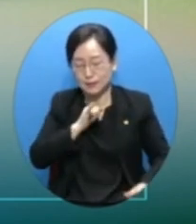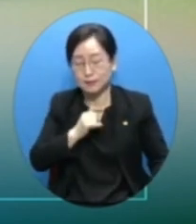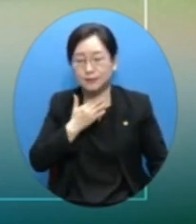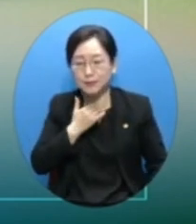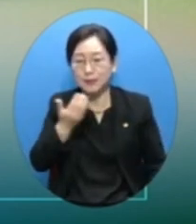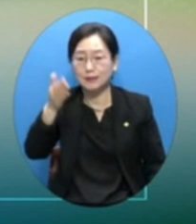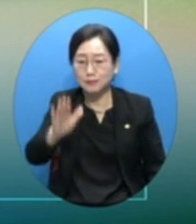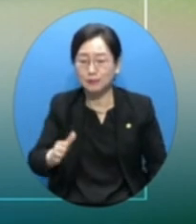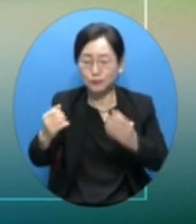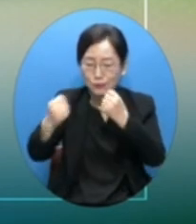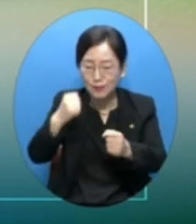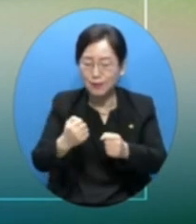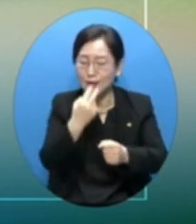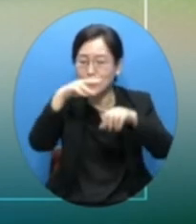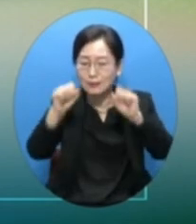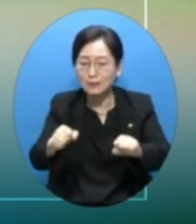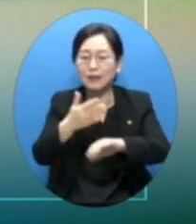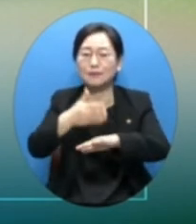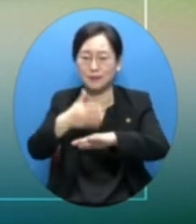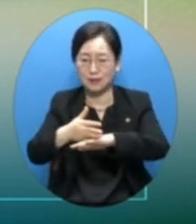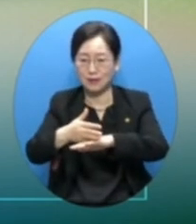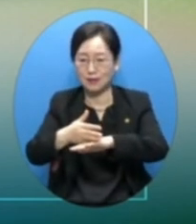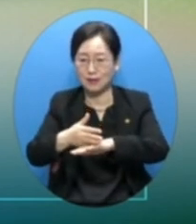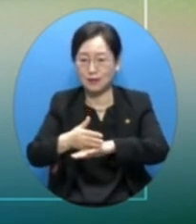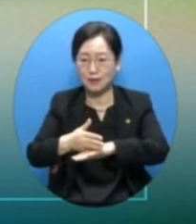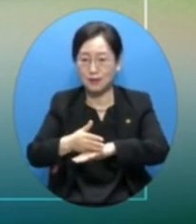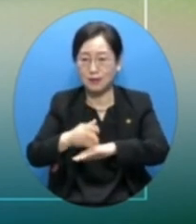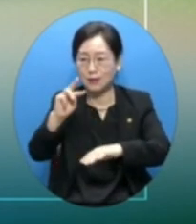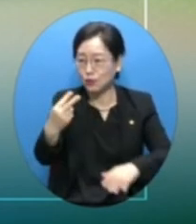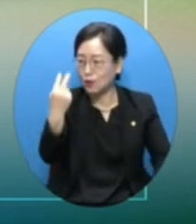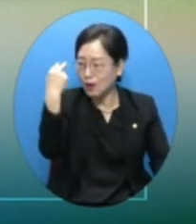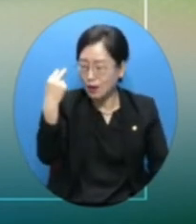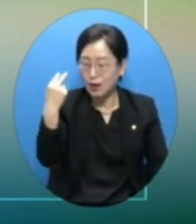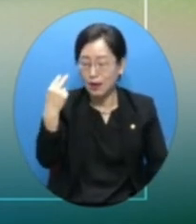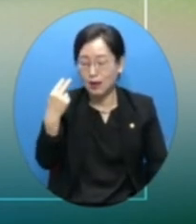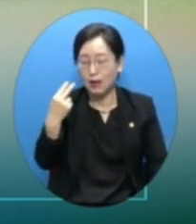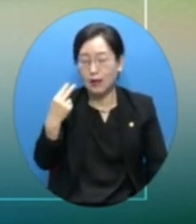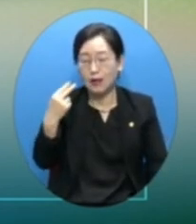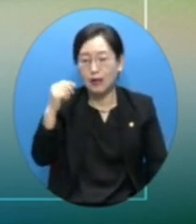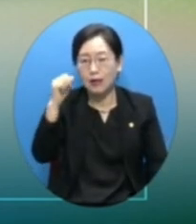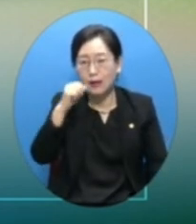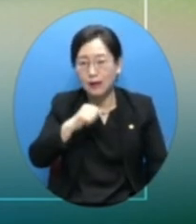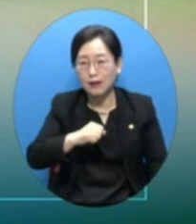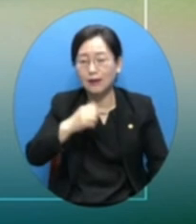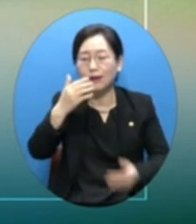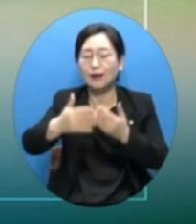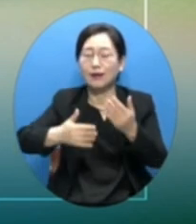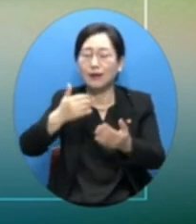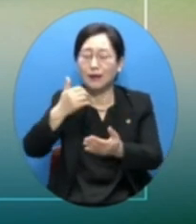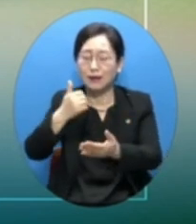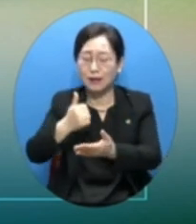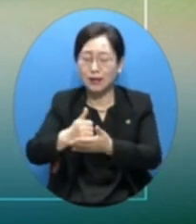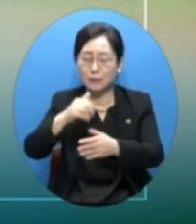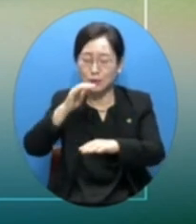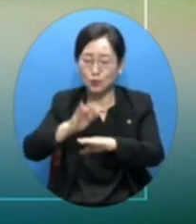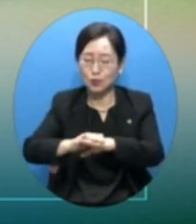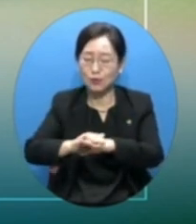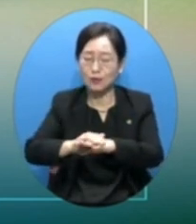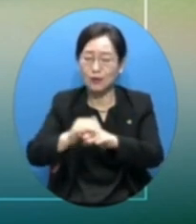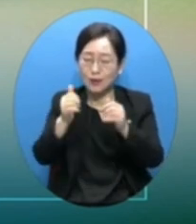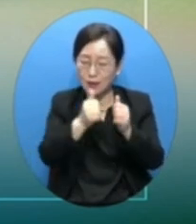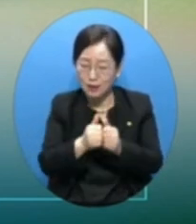그럼에도 불구하고 살아있음에 감사했습니다. 뒤를 돌아보니 피를 채우시는 하나님의 손길이 언제나 함께